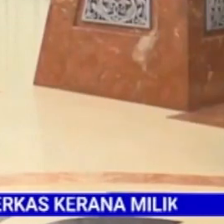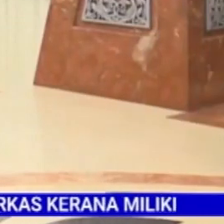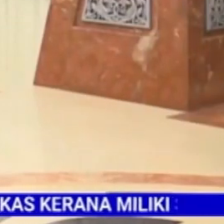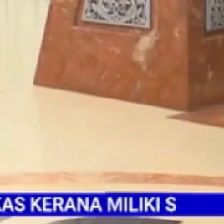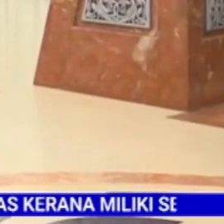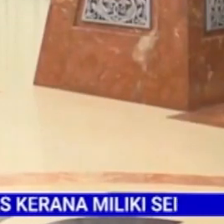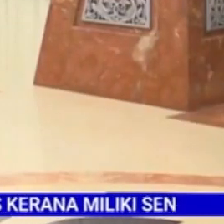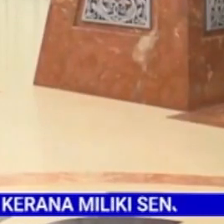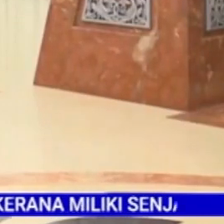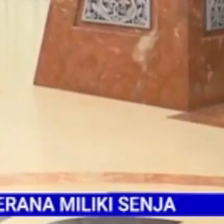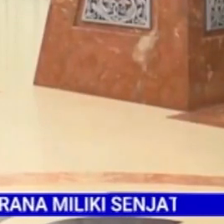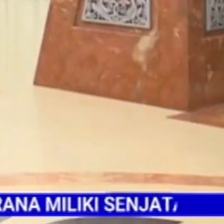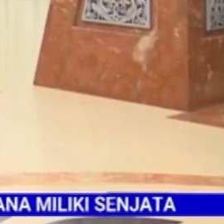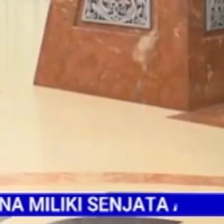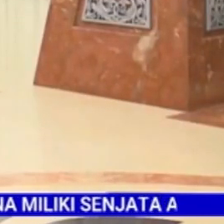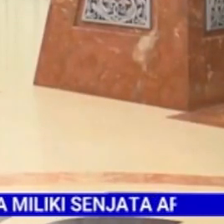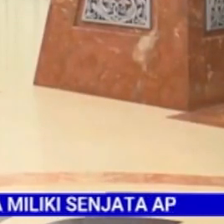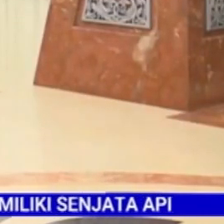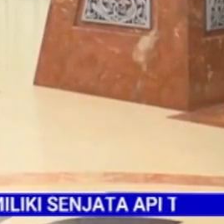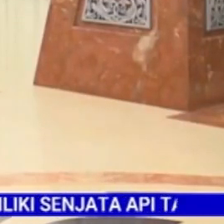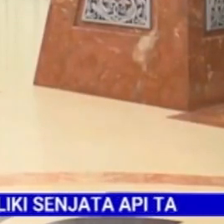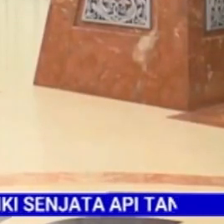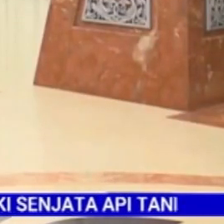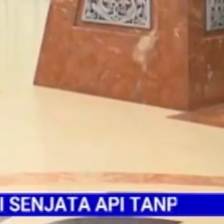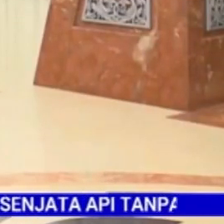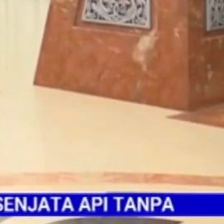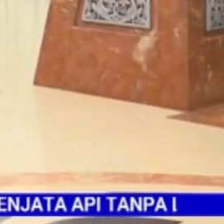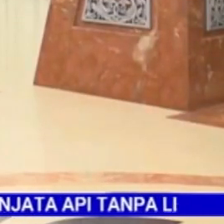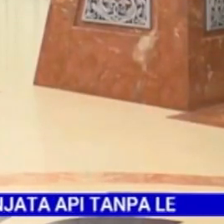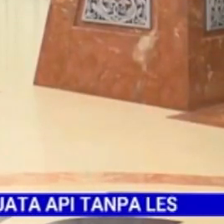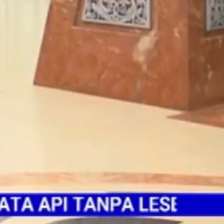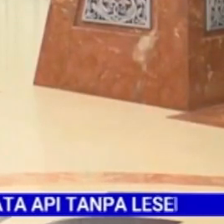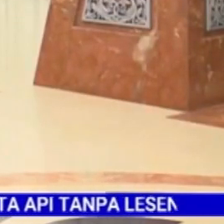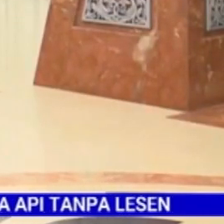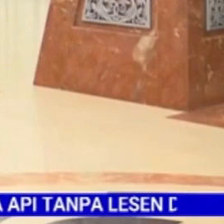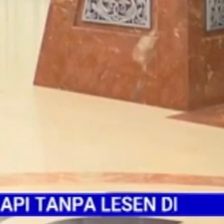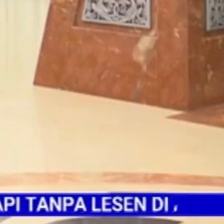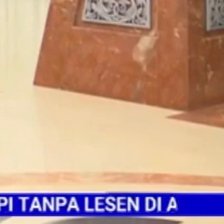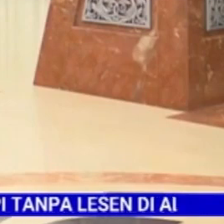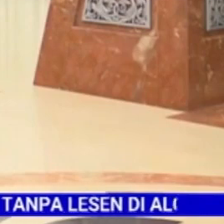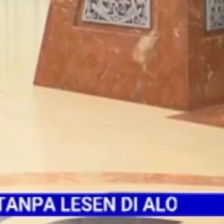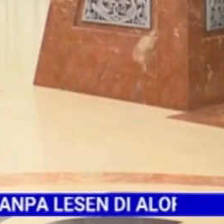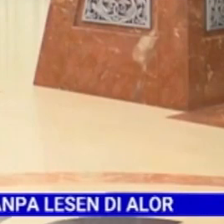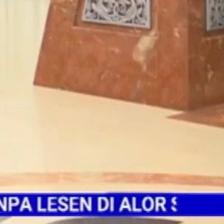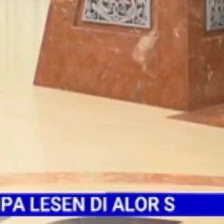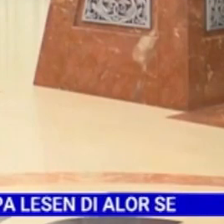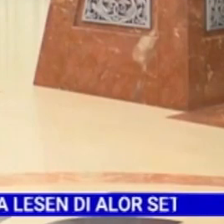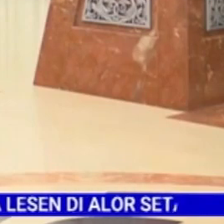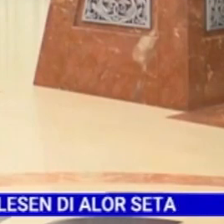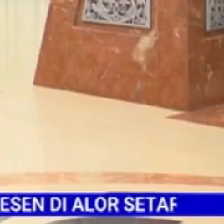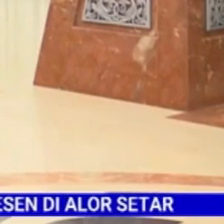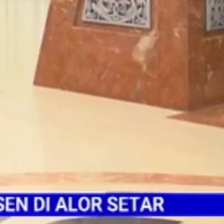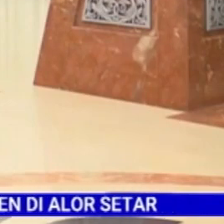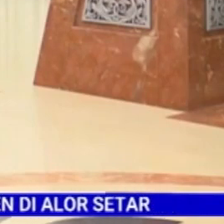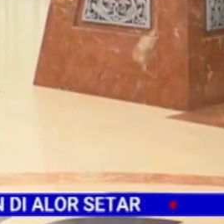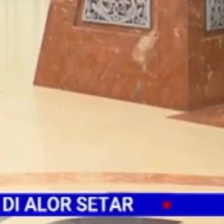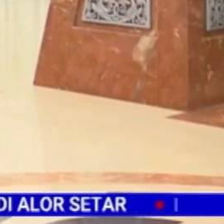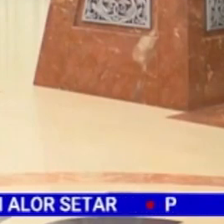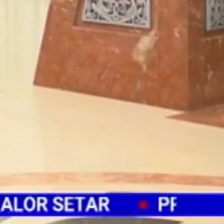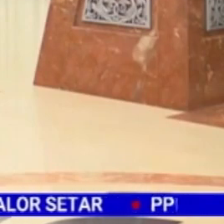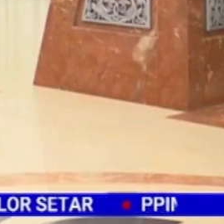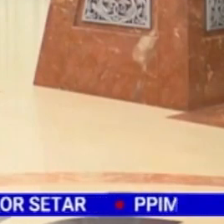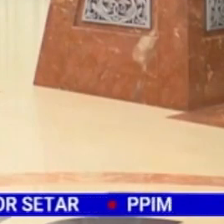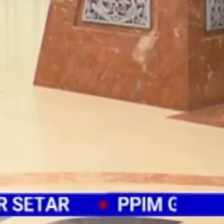pihak berkaitan sama ada di dalam maupun luar pakatan itu agar menghormati dan patuh sepenuhnya perundangan negara dan